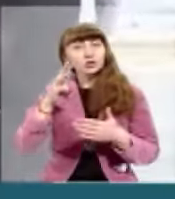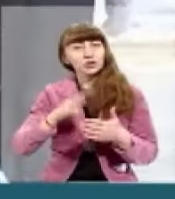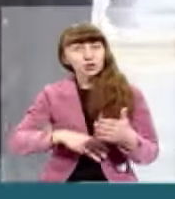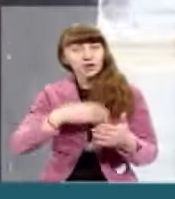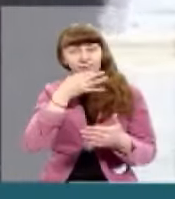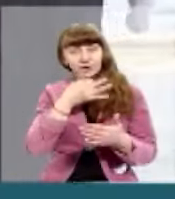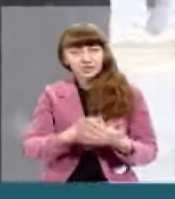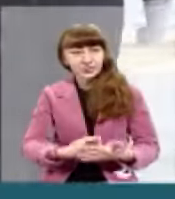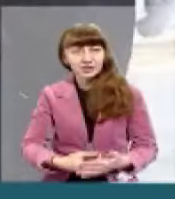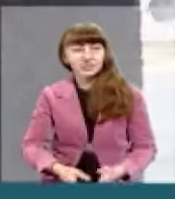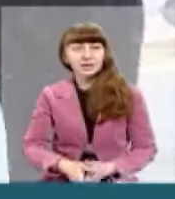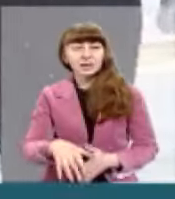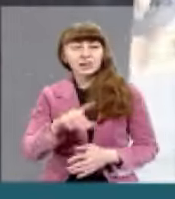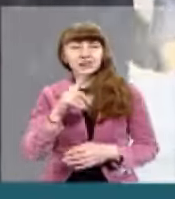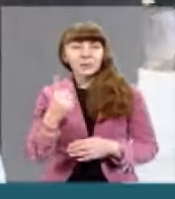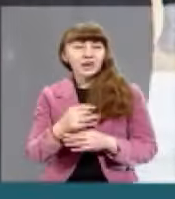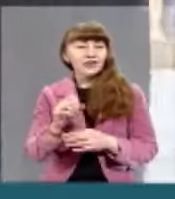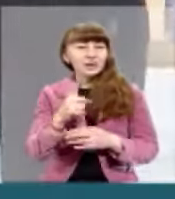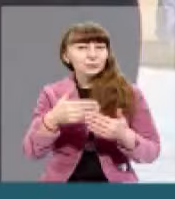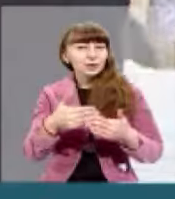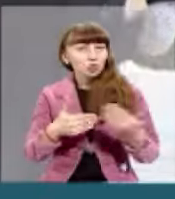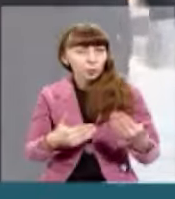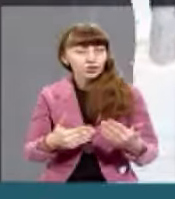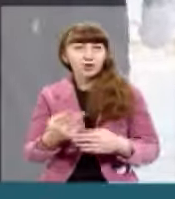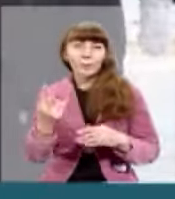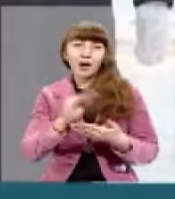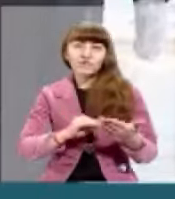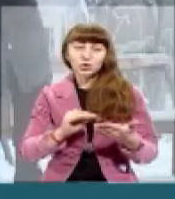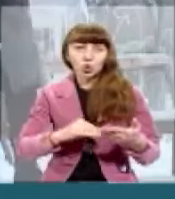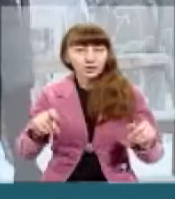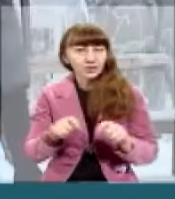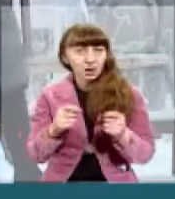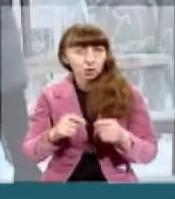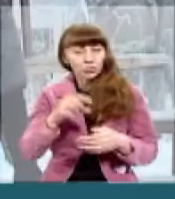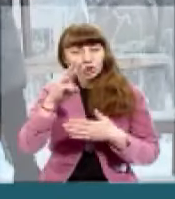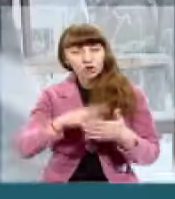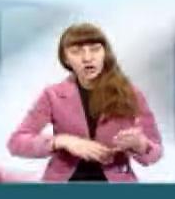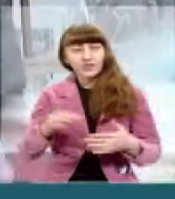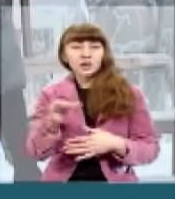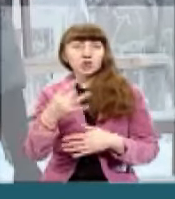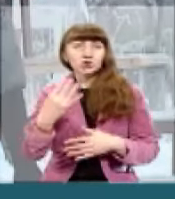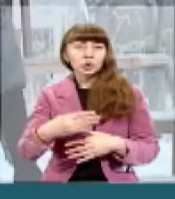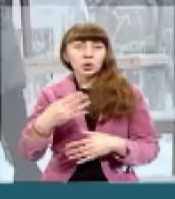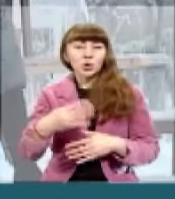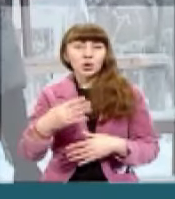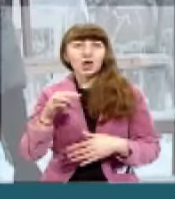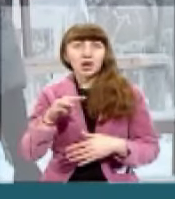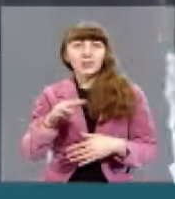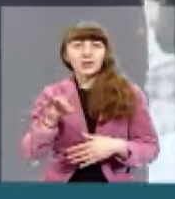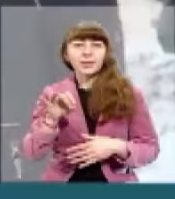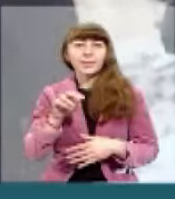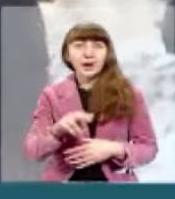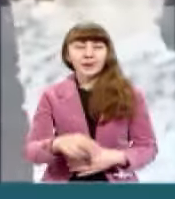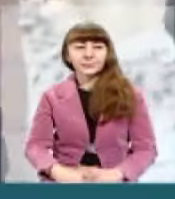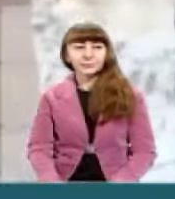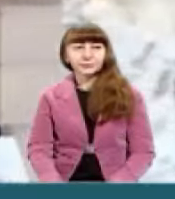административная ответственность. На первый раз это предупреждение. При повторном нарушении это будет штраф в размере 40 МРП, что в